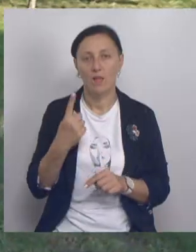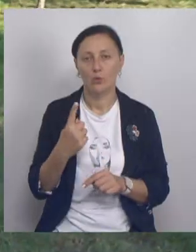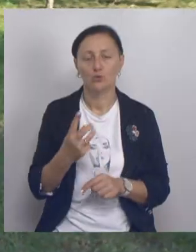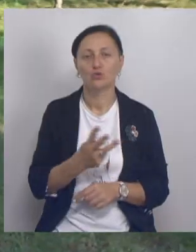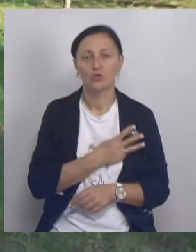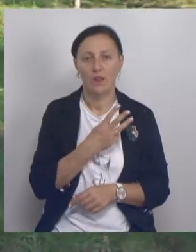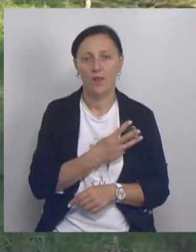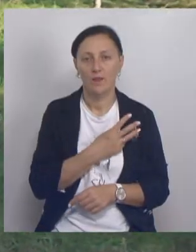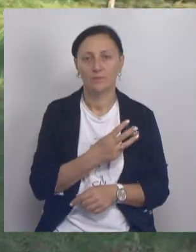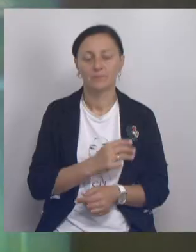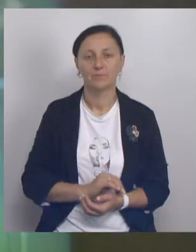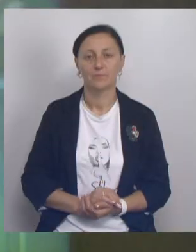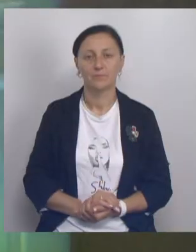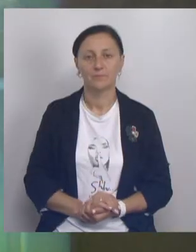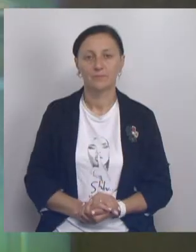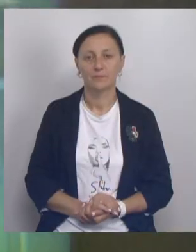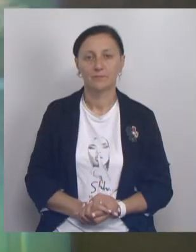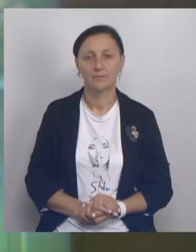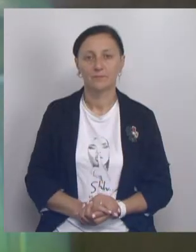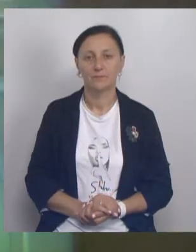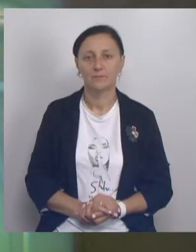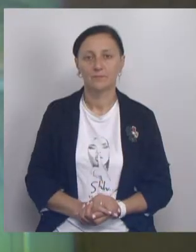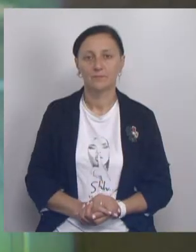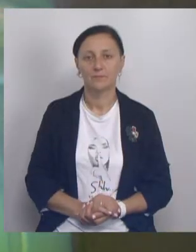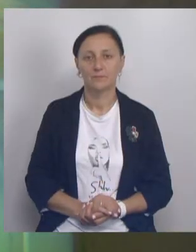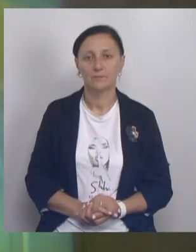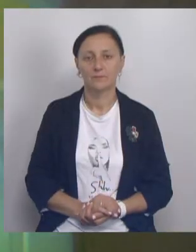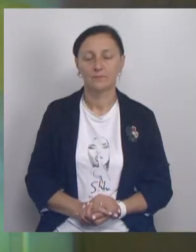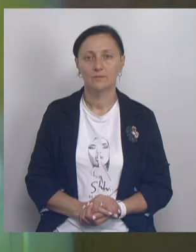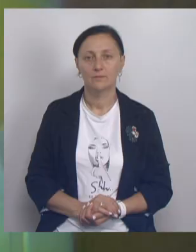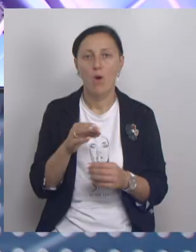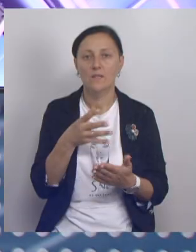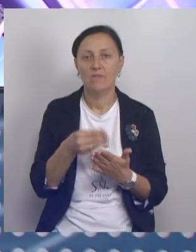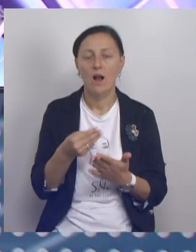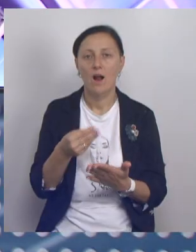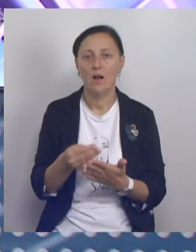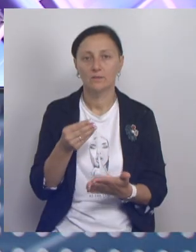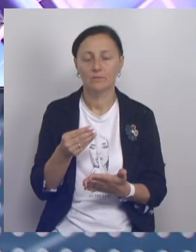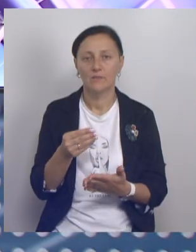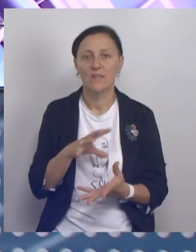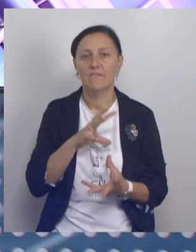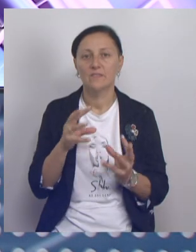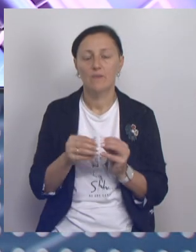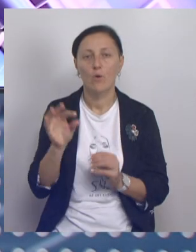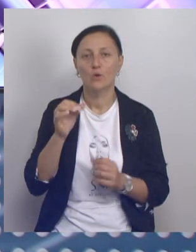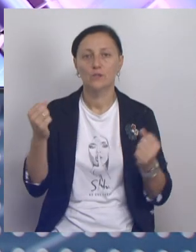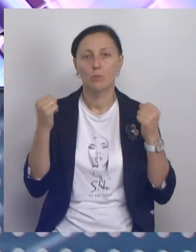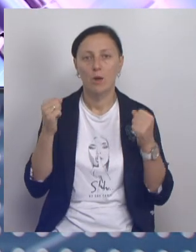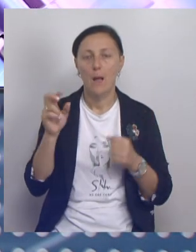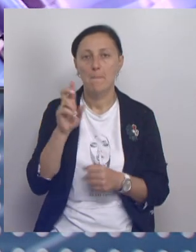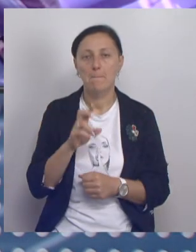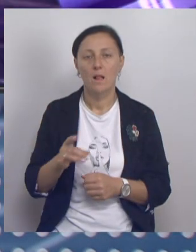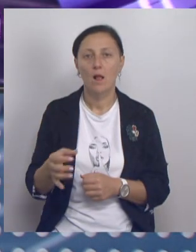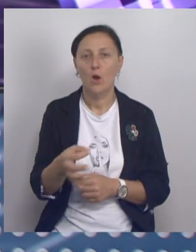Аксенова, Оксана Черных, Денис Копыч, Сергей Лихвер. Программа «Такой день» на Мире Белогорье. В завершение о спорте. Белгородские